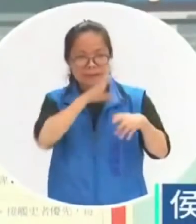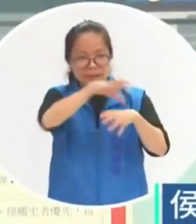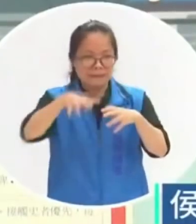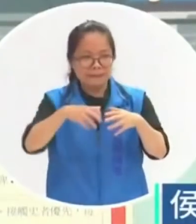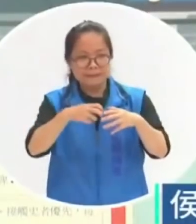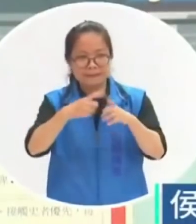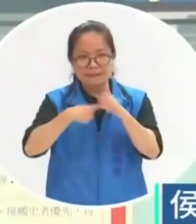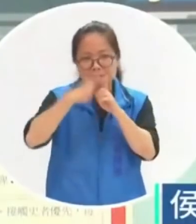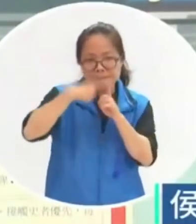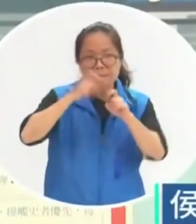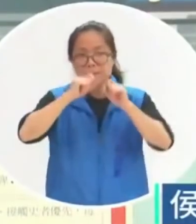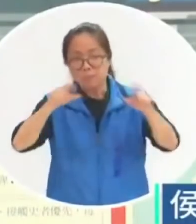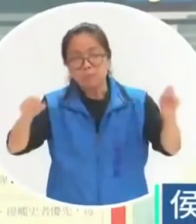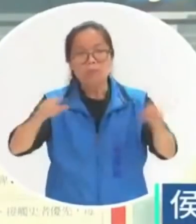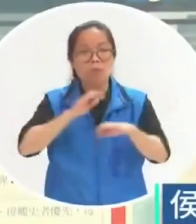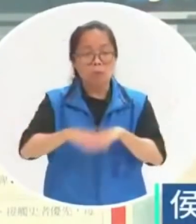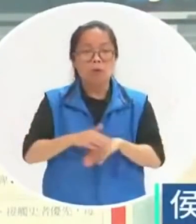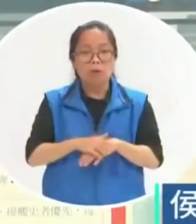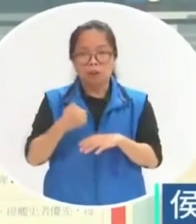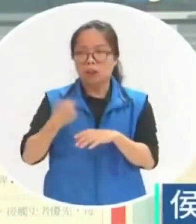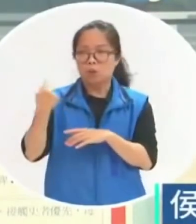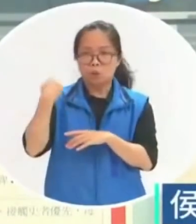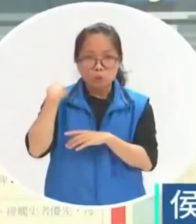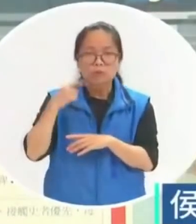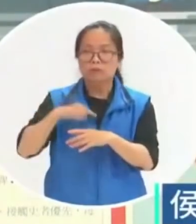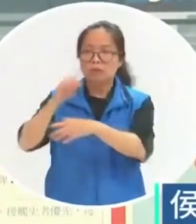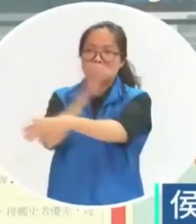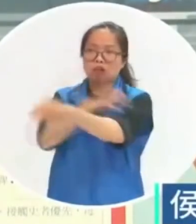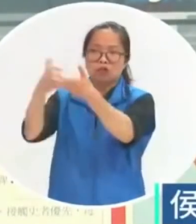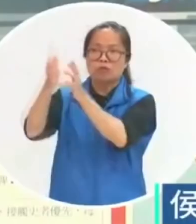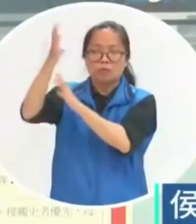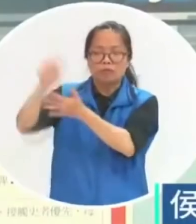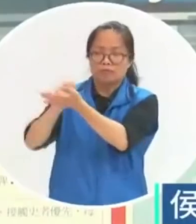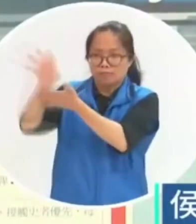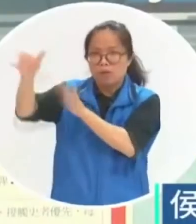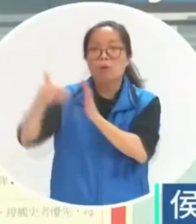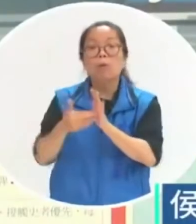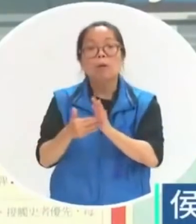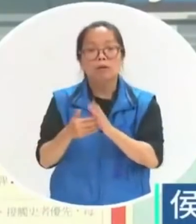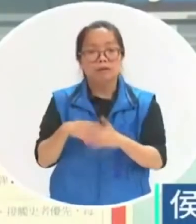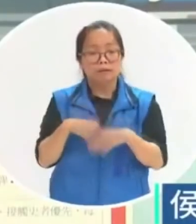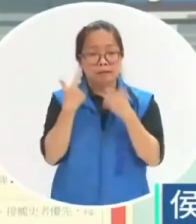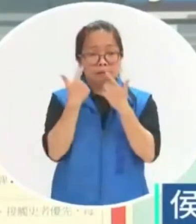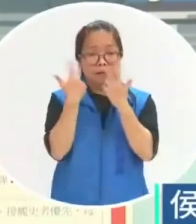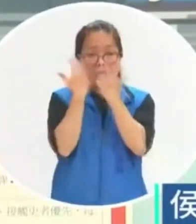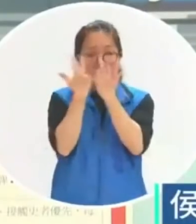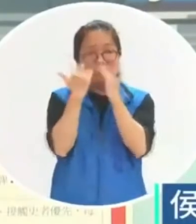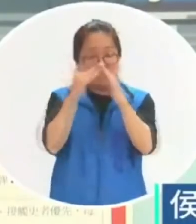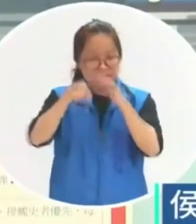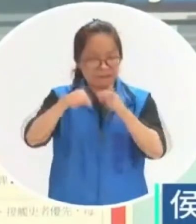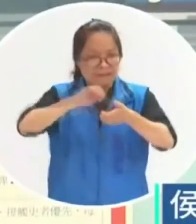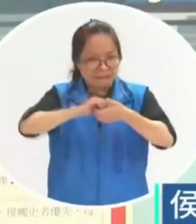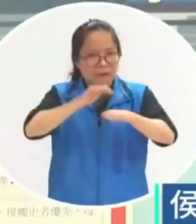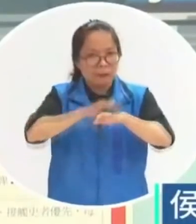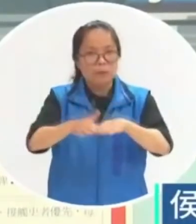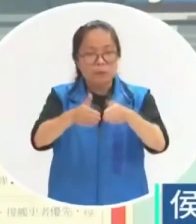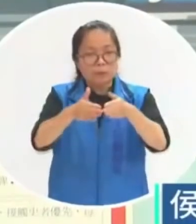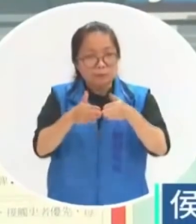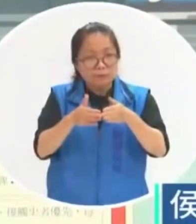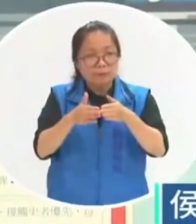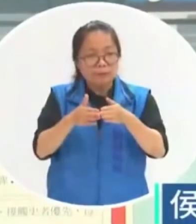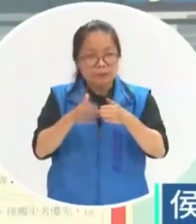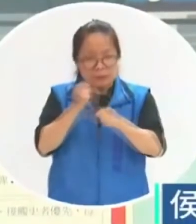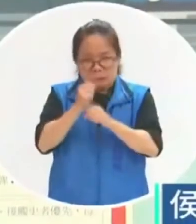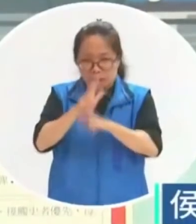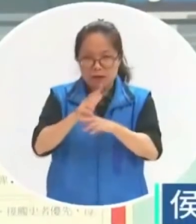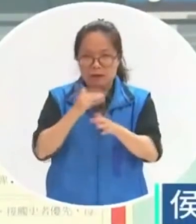措施。所以这个部分我在昨天也跟陈部长做个报告，那新北市一定会做好